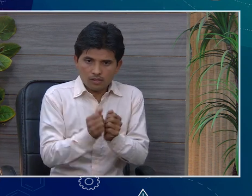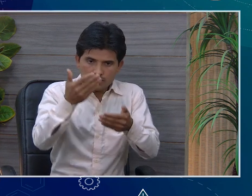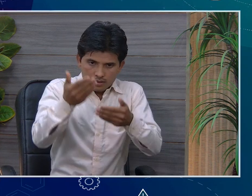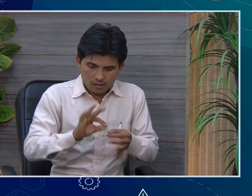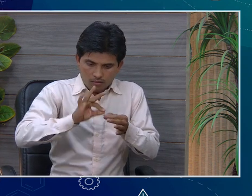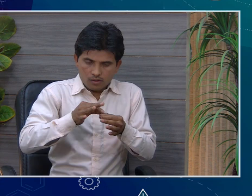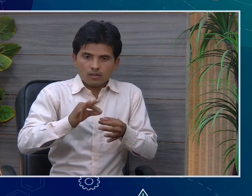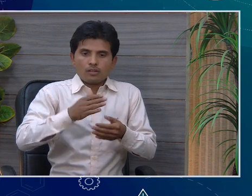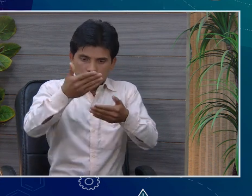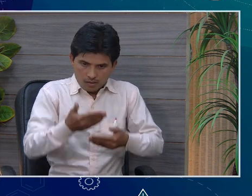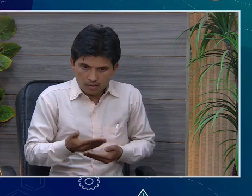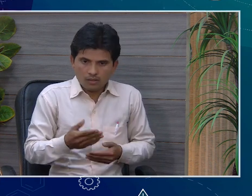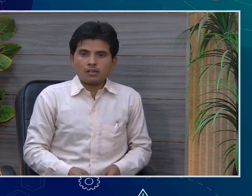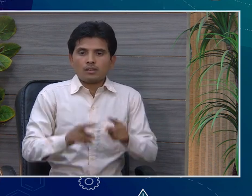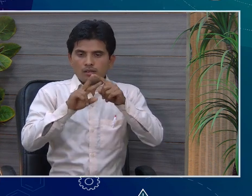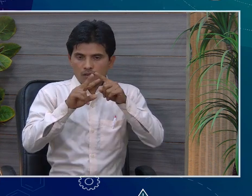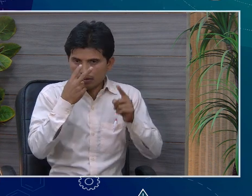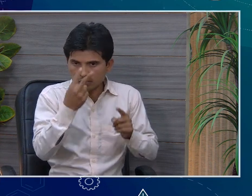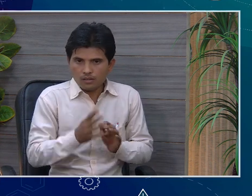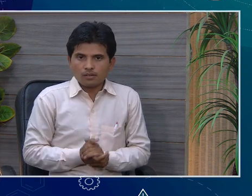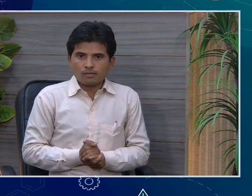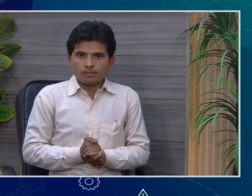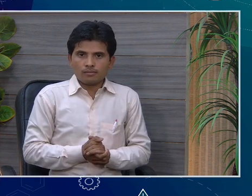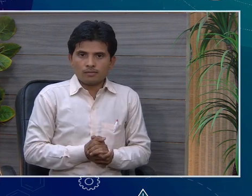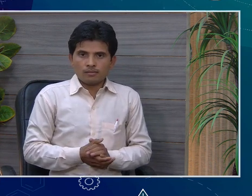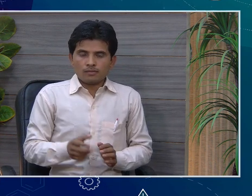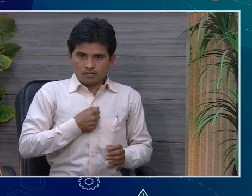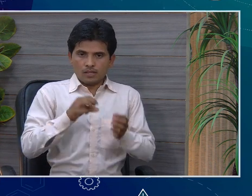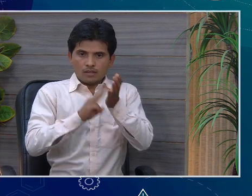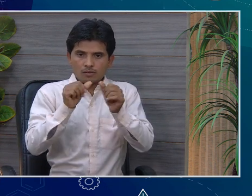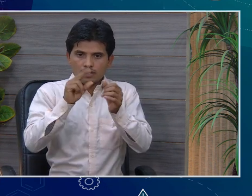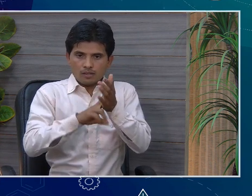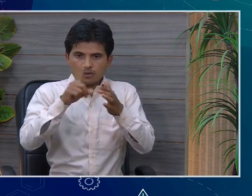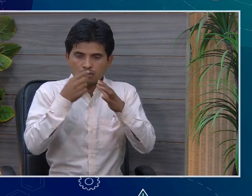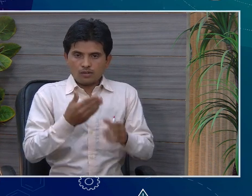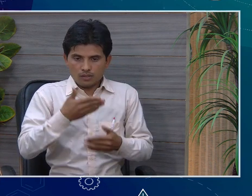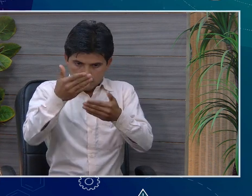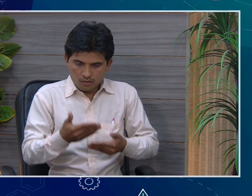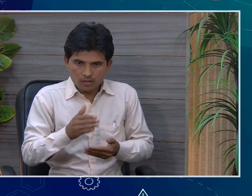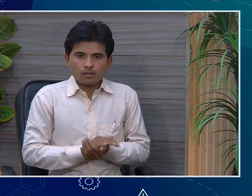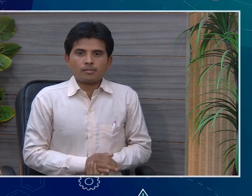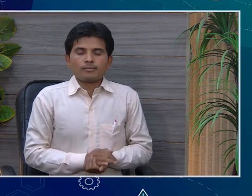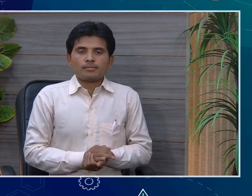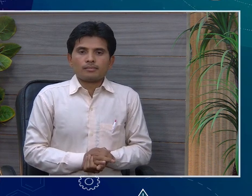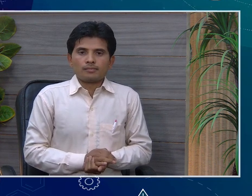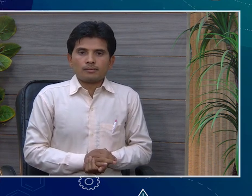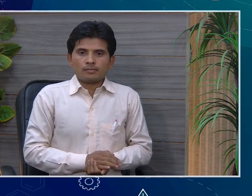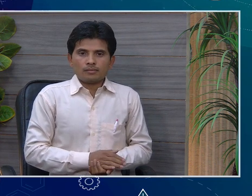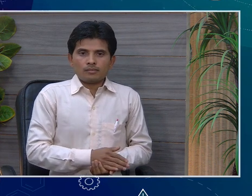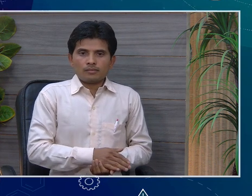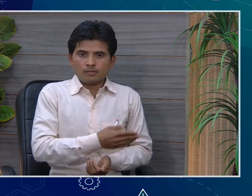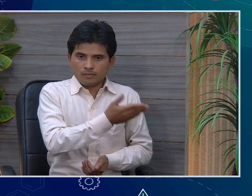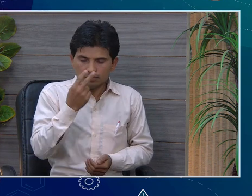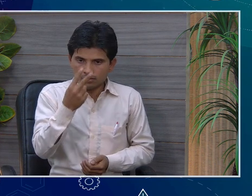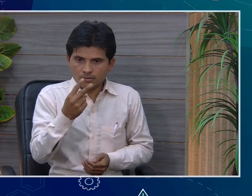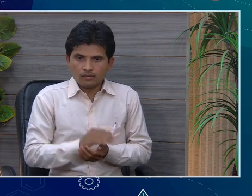अपने इंटरप्रेटर का जो इस वक्त आप अपने 12th स्क्रीन पर नजर आ रहे हैं आप श्री मनोज मनोज आपका भी बहुत बहुत स्वागत है अभी सभी देखने